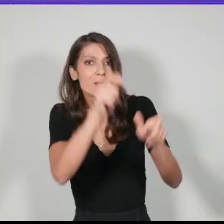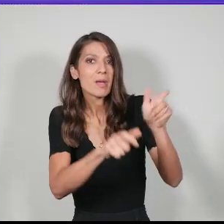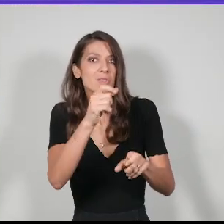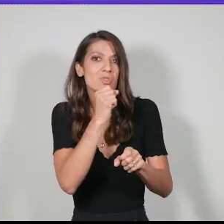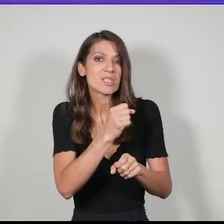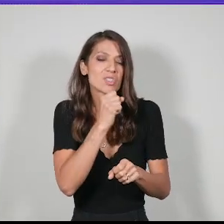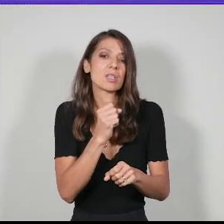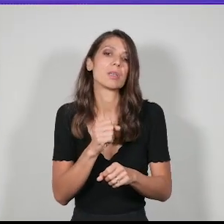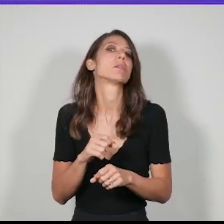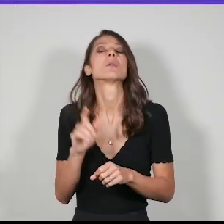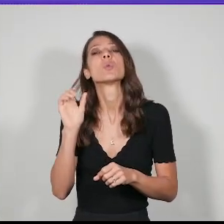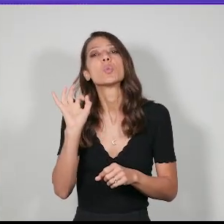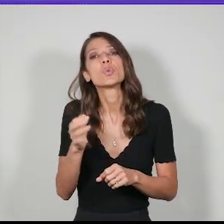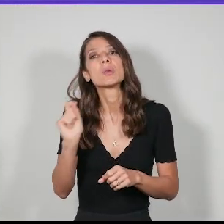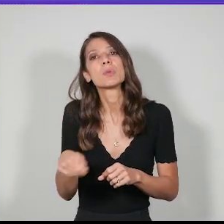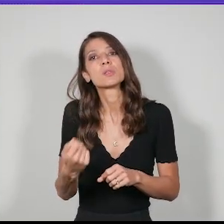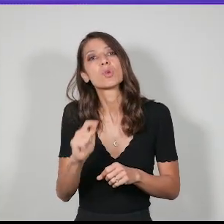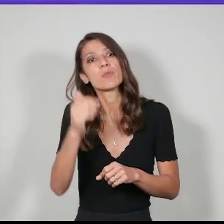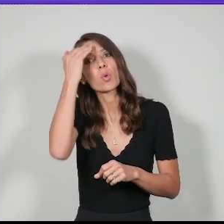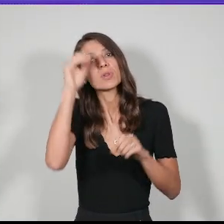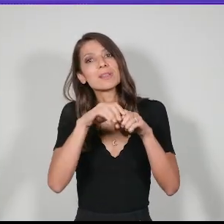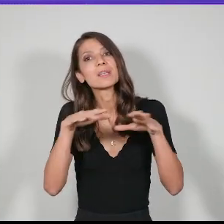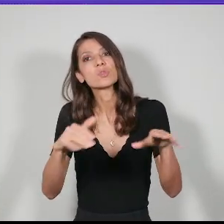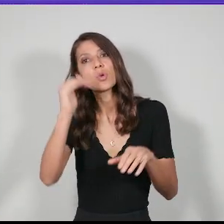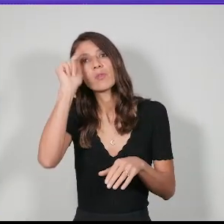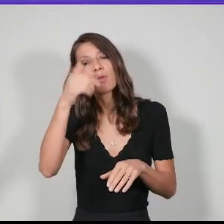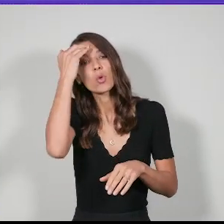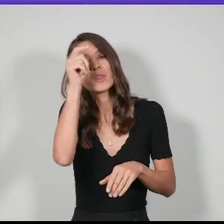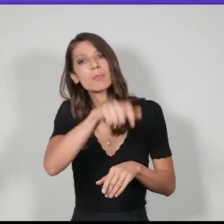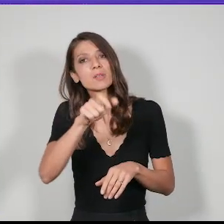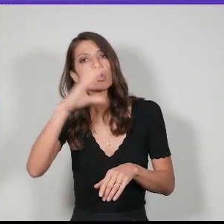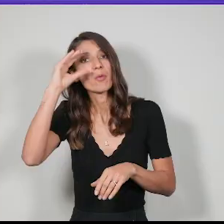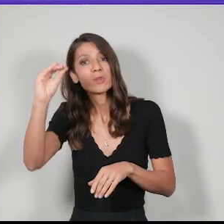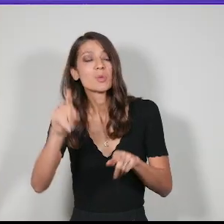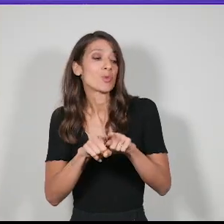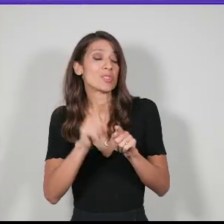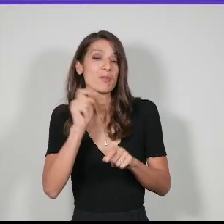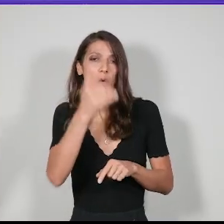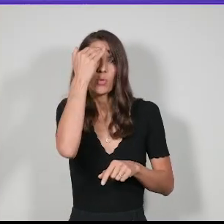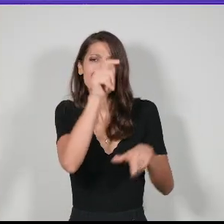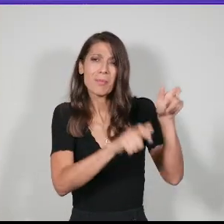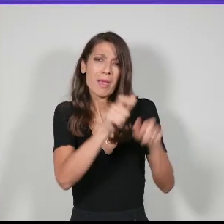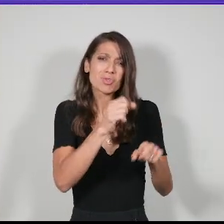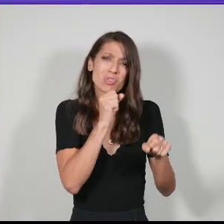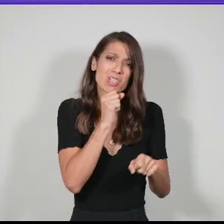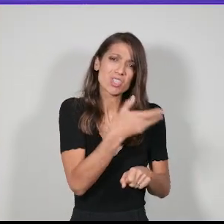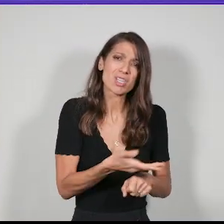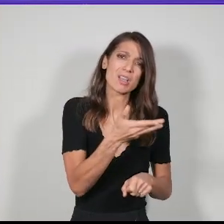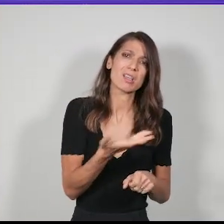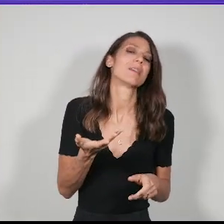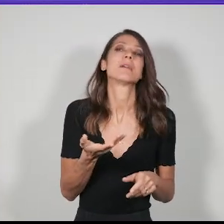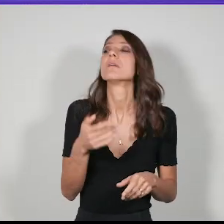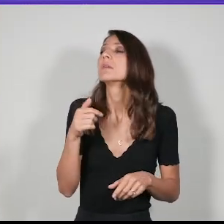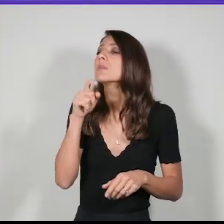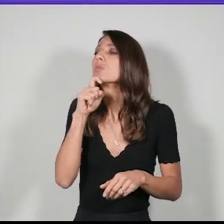disiez tout à l'heure, oui, bien sûr, il faut connaître le réseau, il faut connaître les professionnels, mais il faut connaître les personnes aussi. C'est-à-dire, il faut que vous parliez de visite à